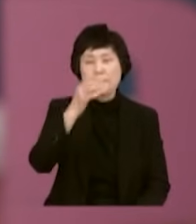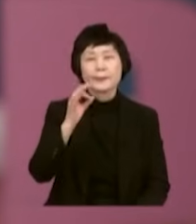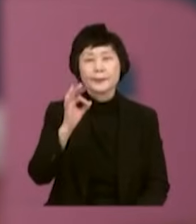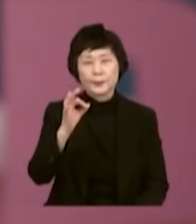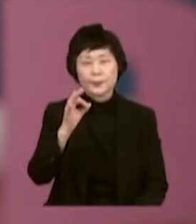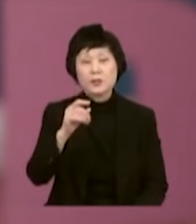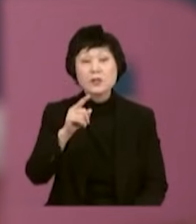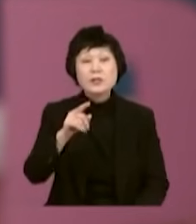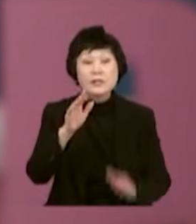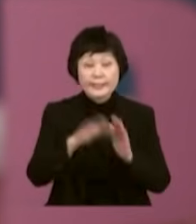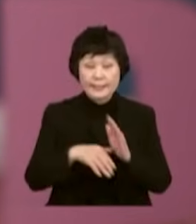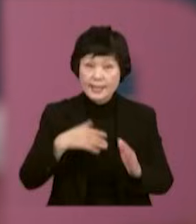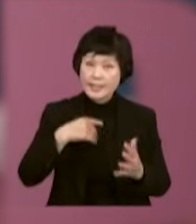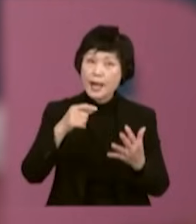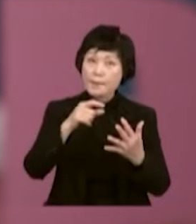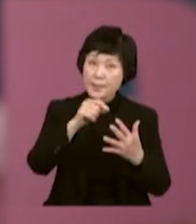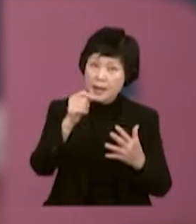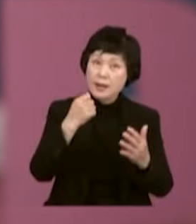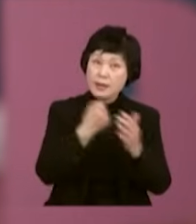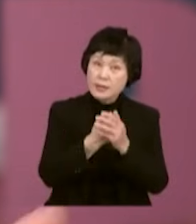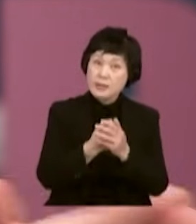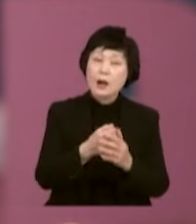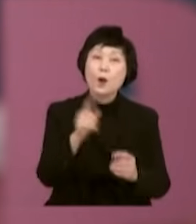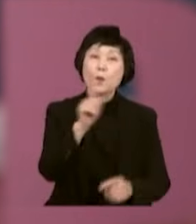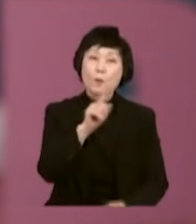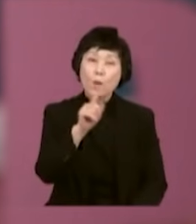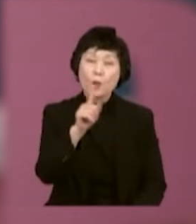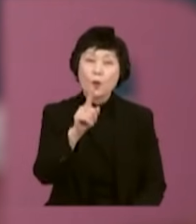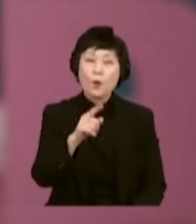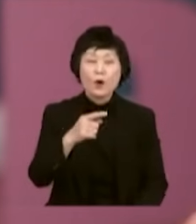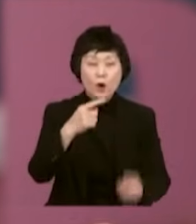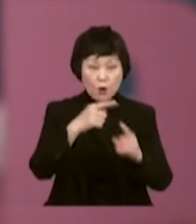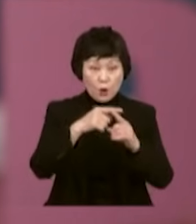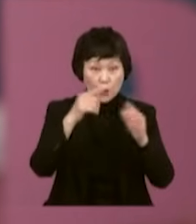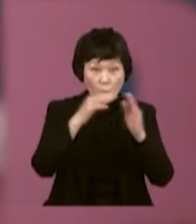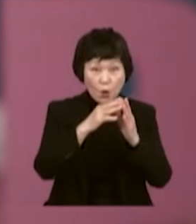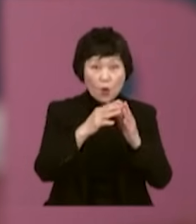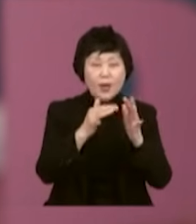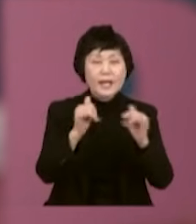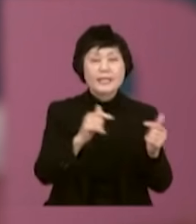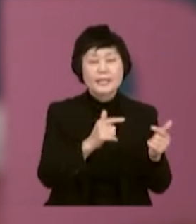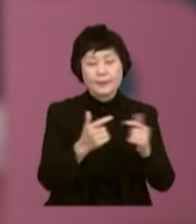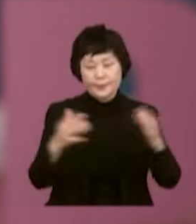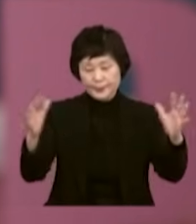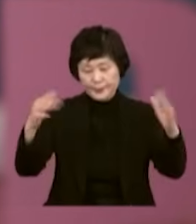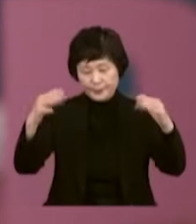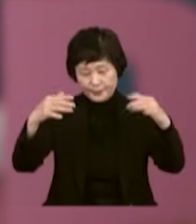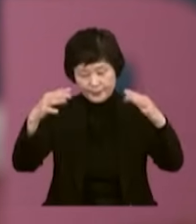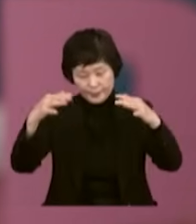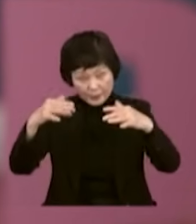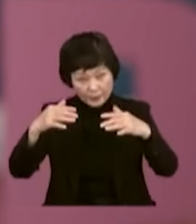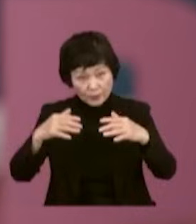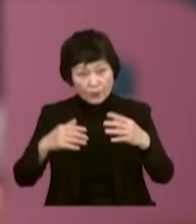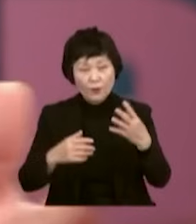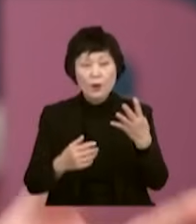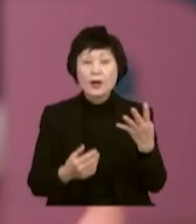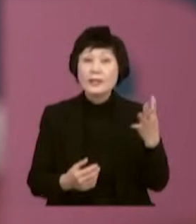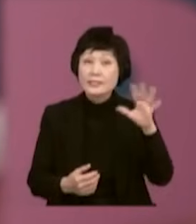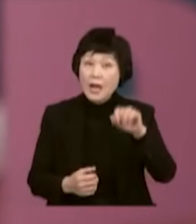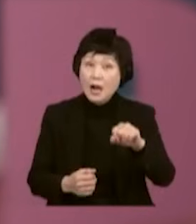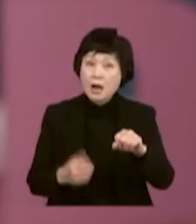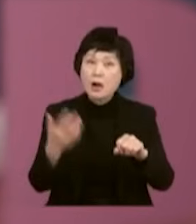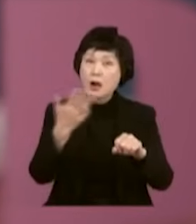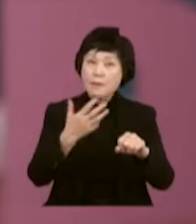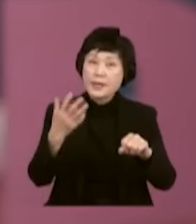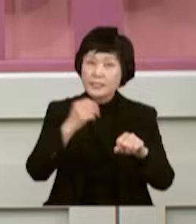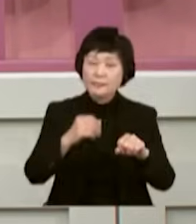교회 일꾼들하고 모아놓고 4억 8천만 원을 다 찾아와라. 그리고서 교회 핵심들